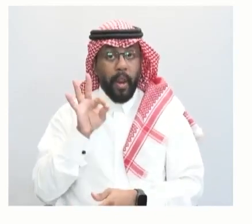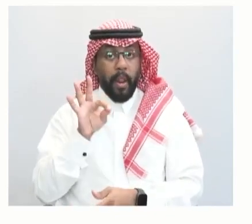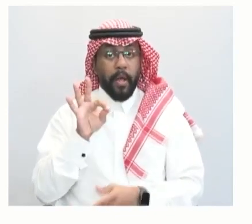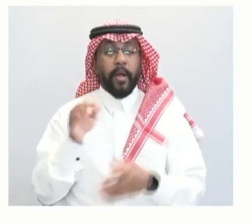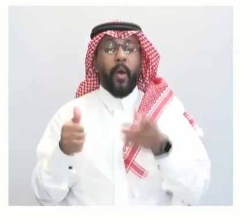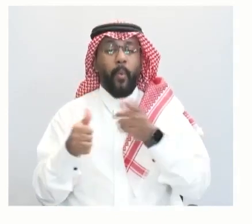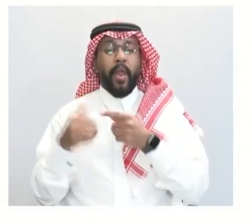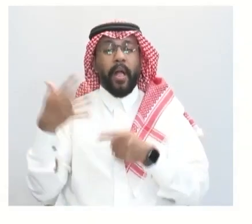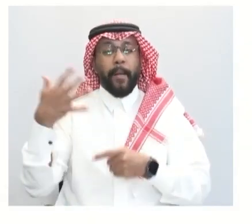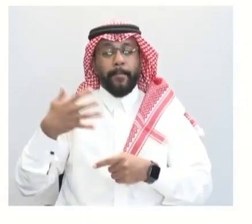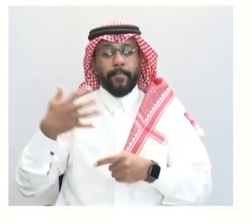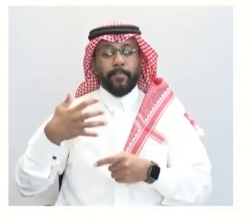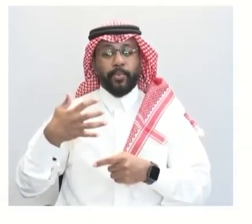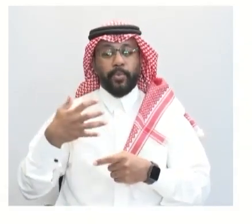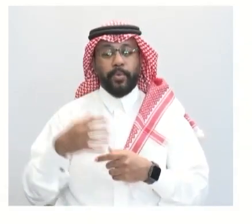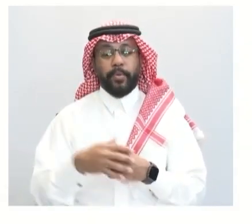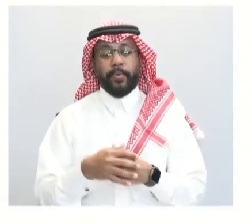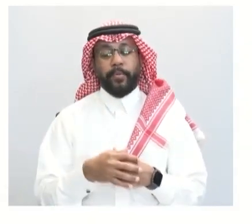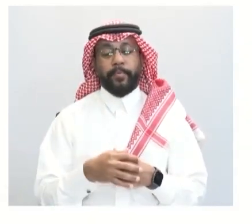الخمسون ريالا